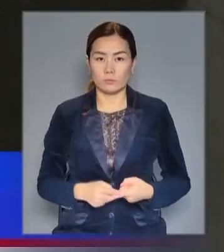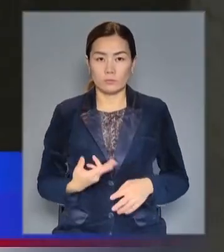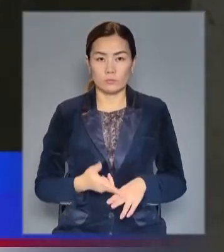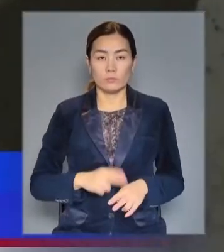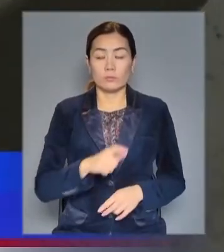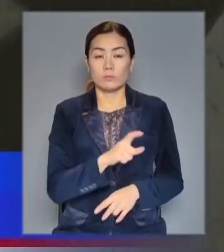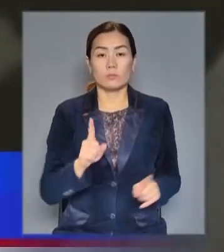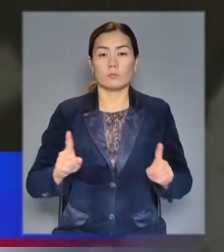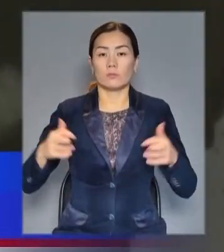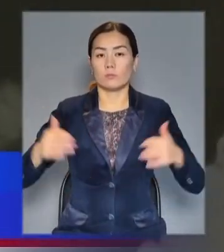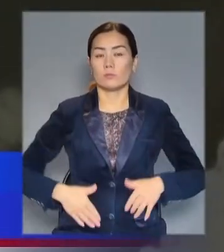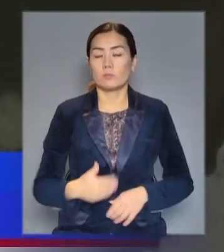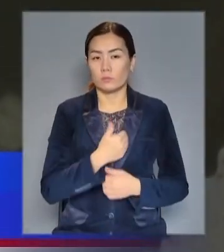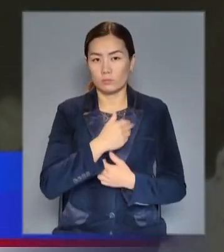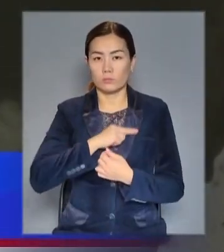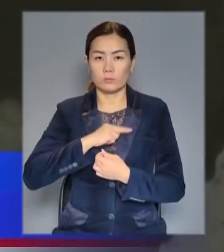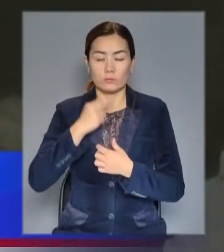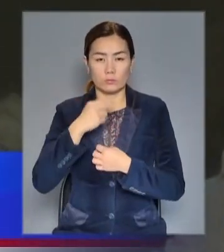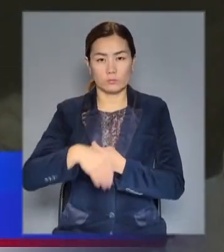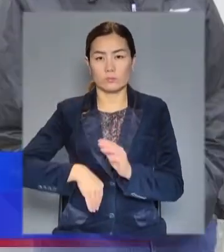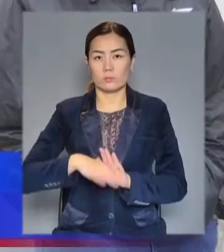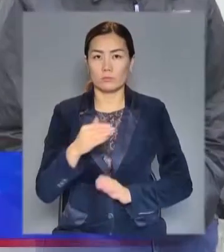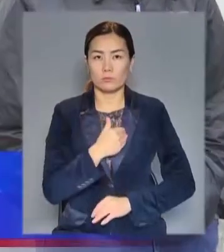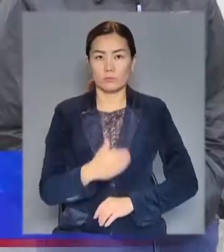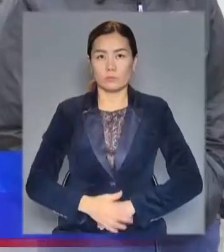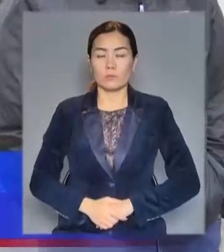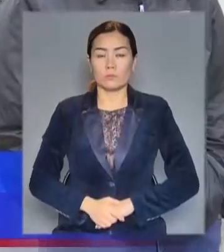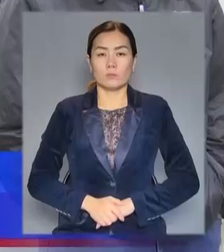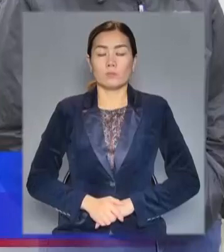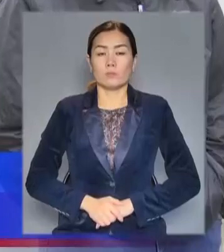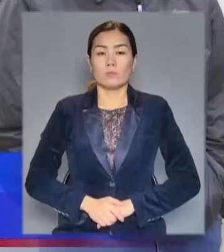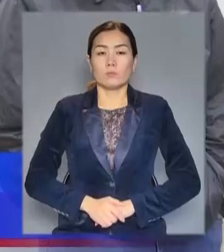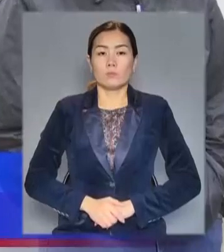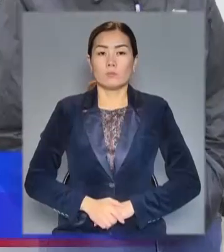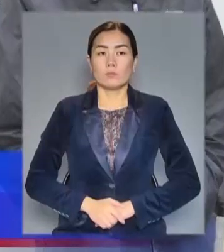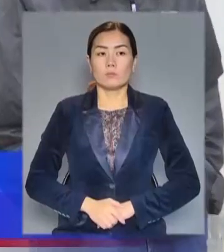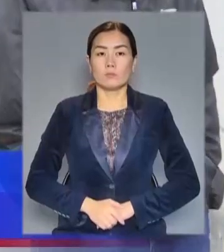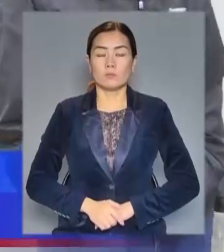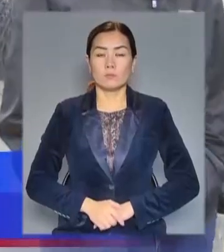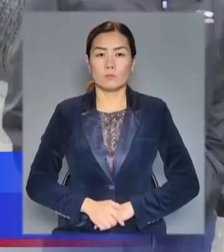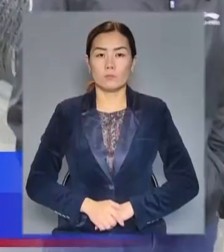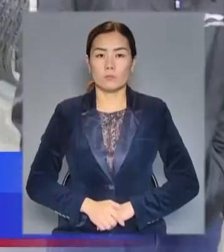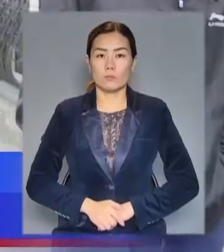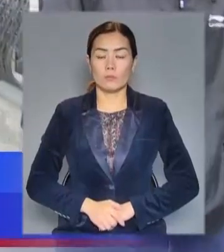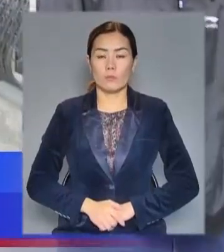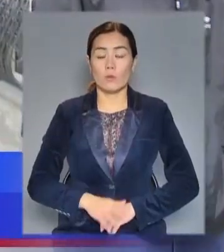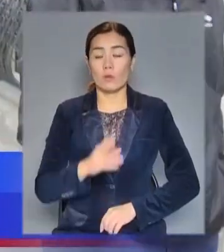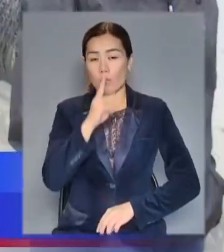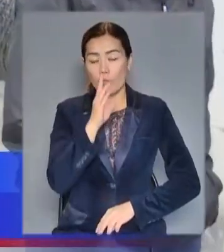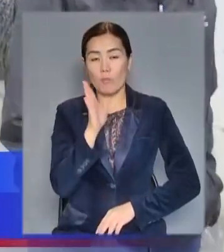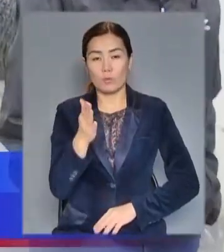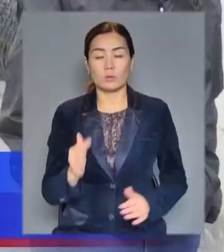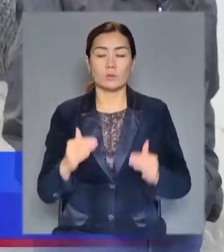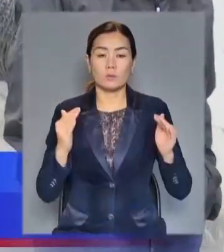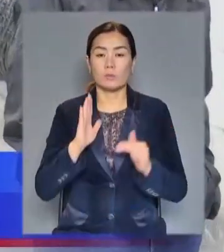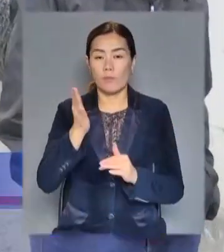Сондықтан көпшілік қандай да бір шешім табылып, жұмыс сапасын жақсаруын талап етті. Біздерді постоянно алдау. Көтереміз деп